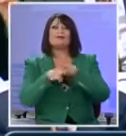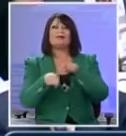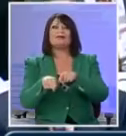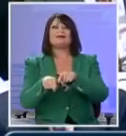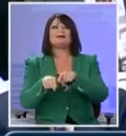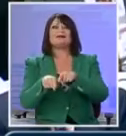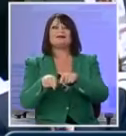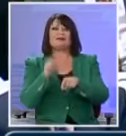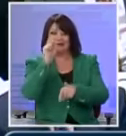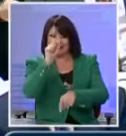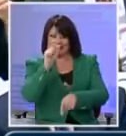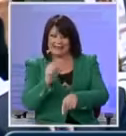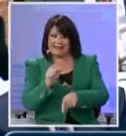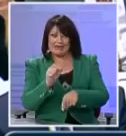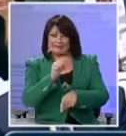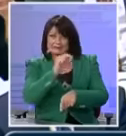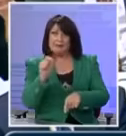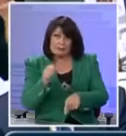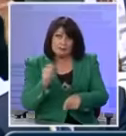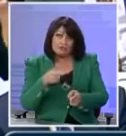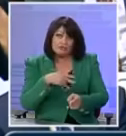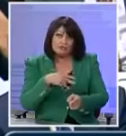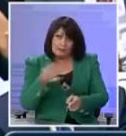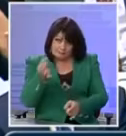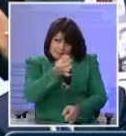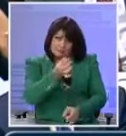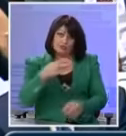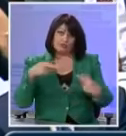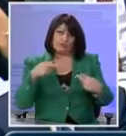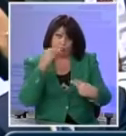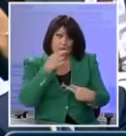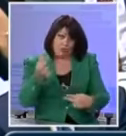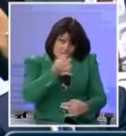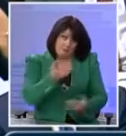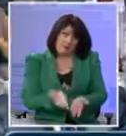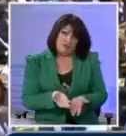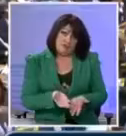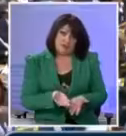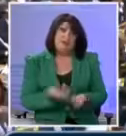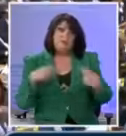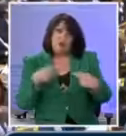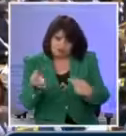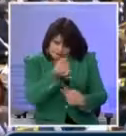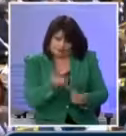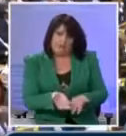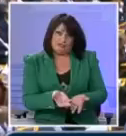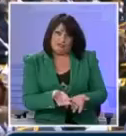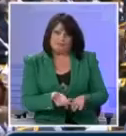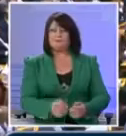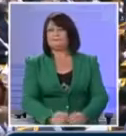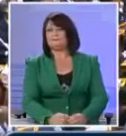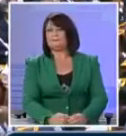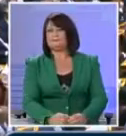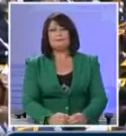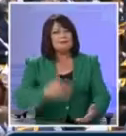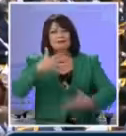διαιρέτης αν θυμάστε καλά ε έτσι δεν είναι πέστε το στον πρωθυπουργό λοιπόν ε δεν είναι δεν είναι τα έχει